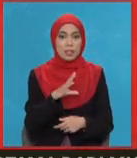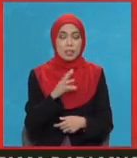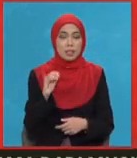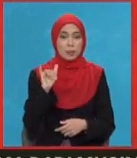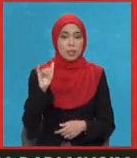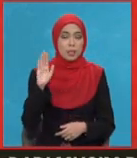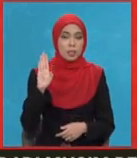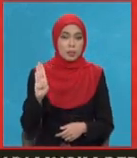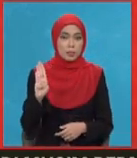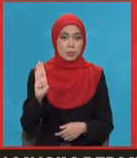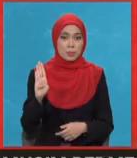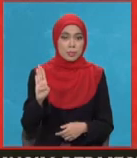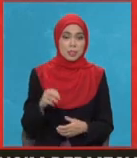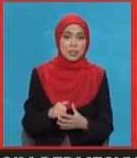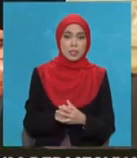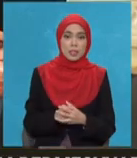serius